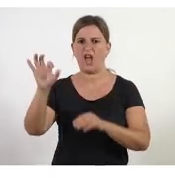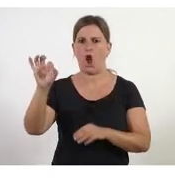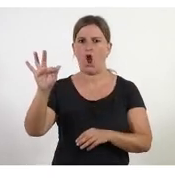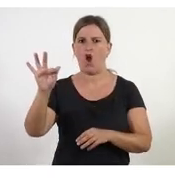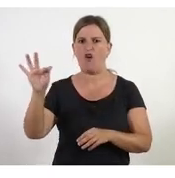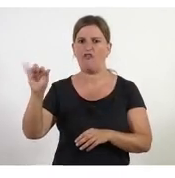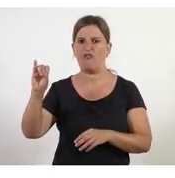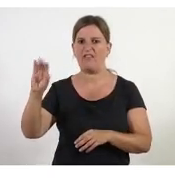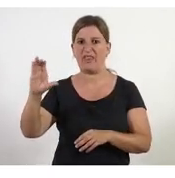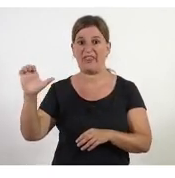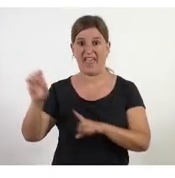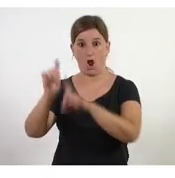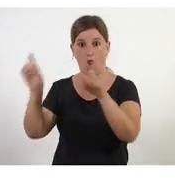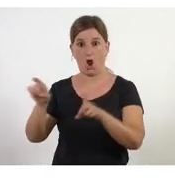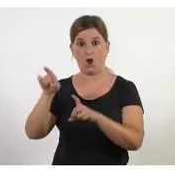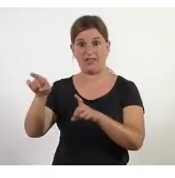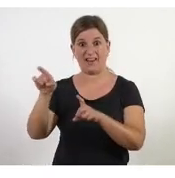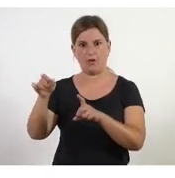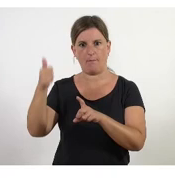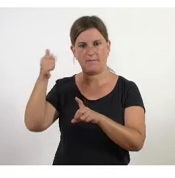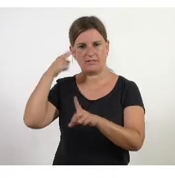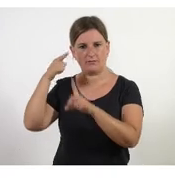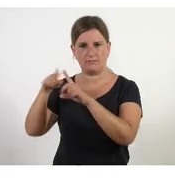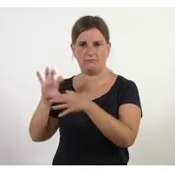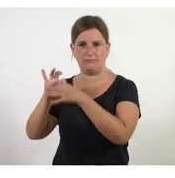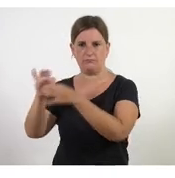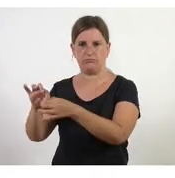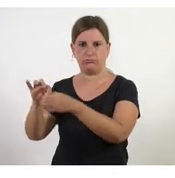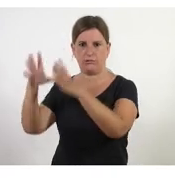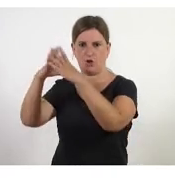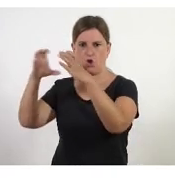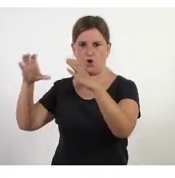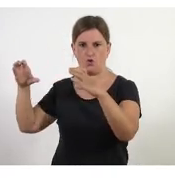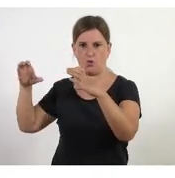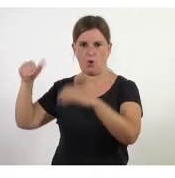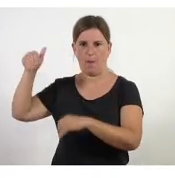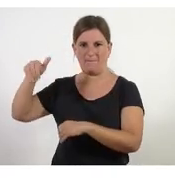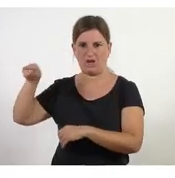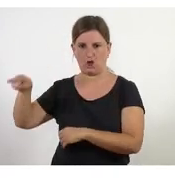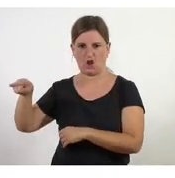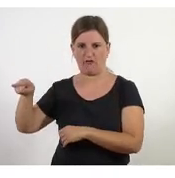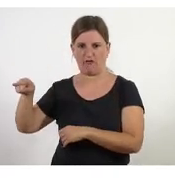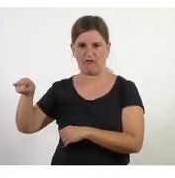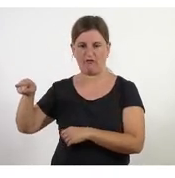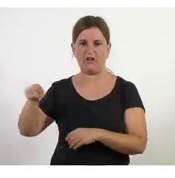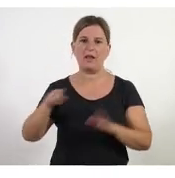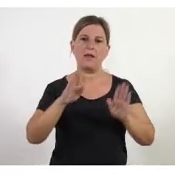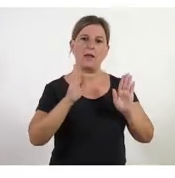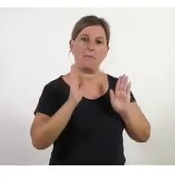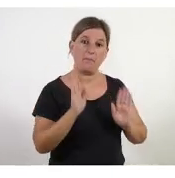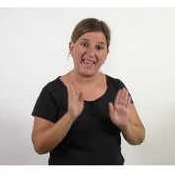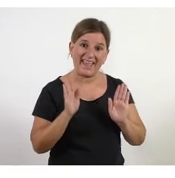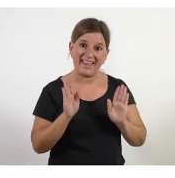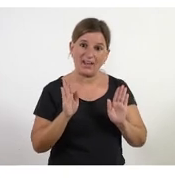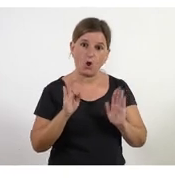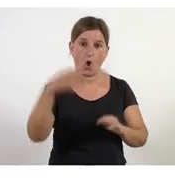ordinadors, el pas evident és fer servir el servei al núvol de Microsoft, d'acord? Però no hi ha una